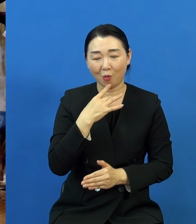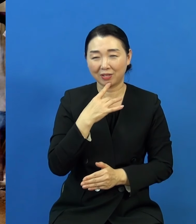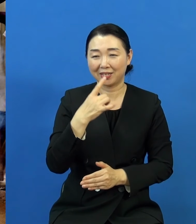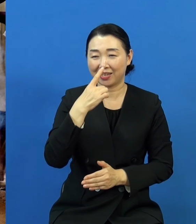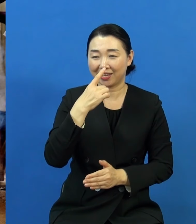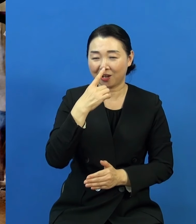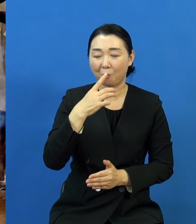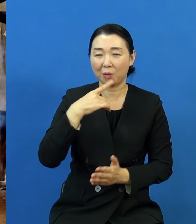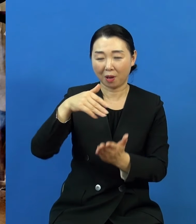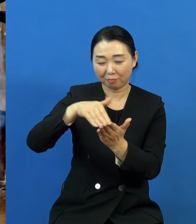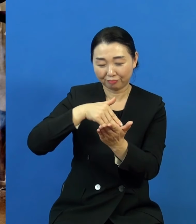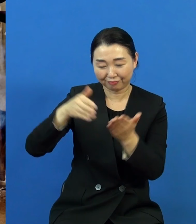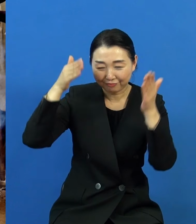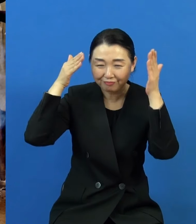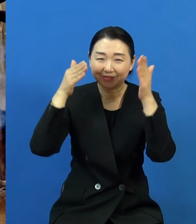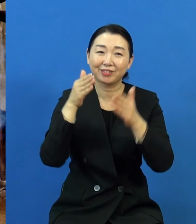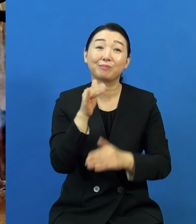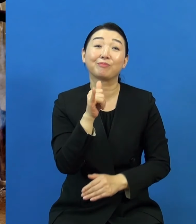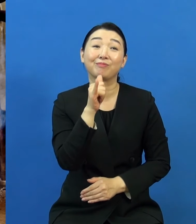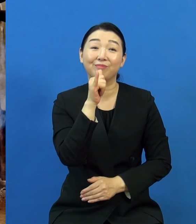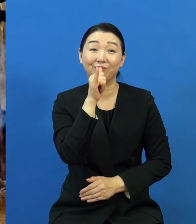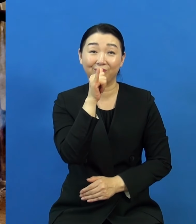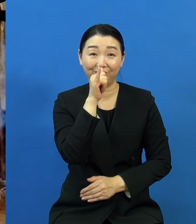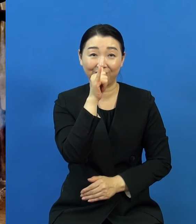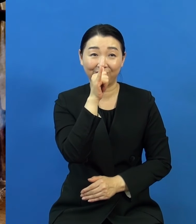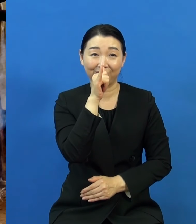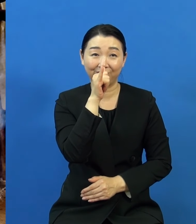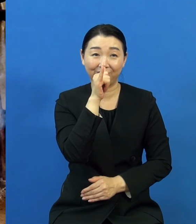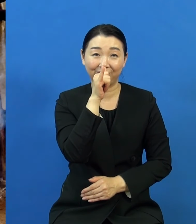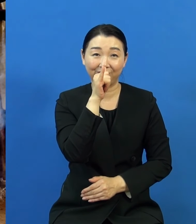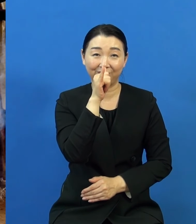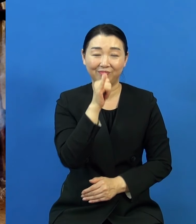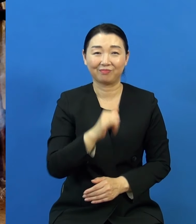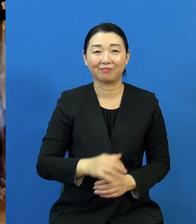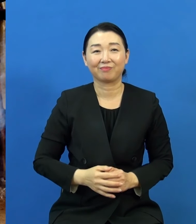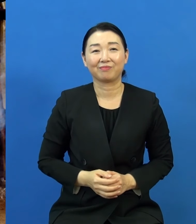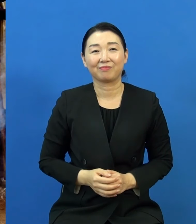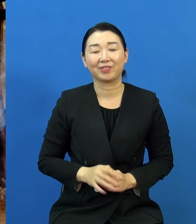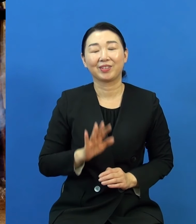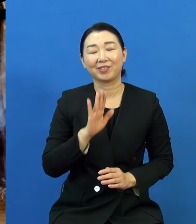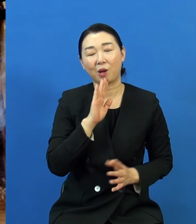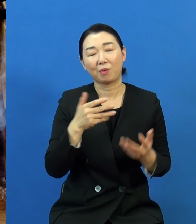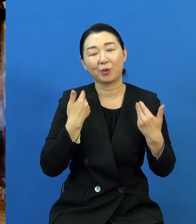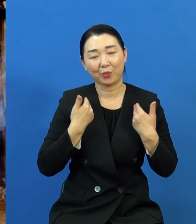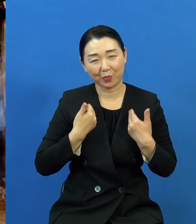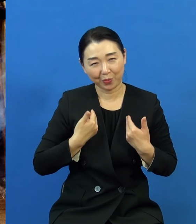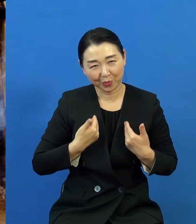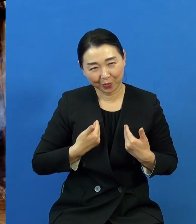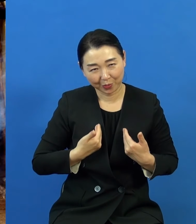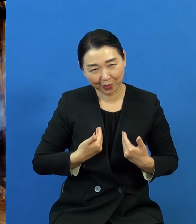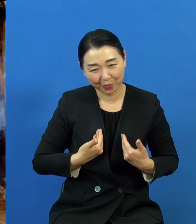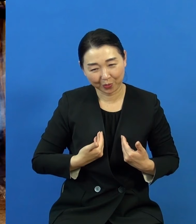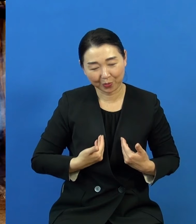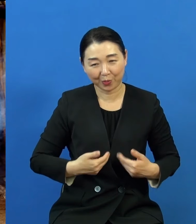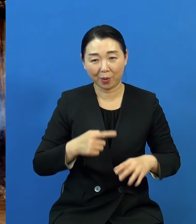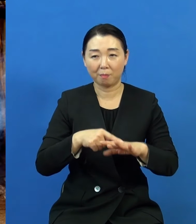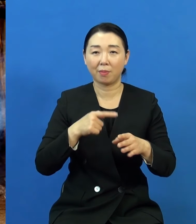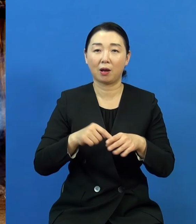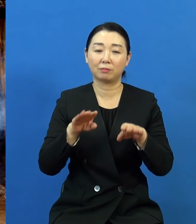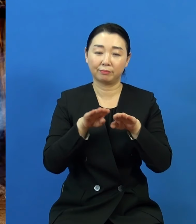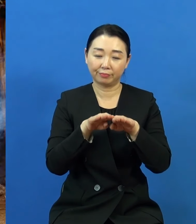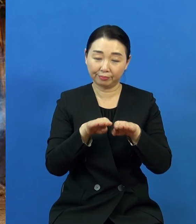일에만 집중하던 모습은 그야말로 고요, 그 평정심 그